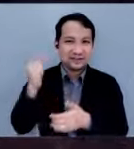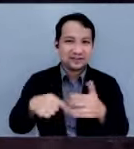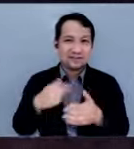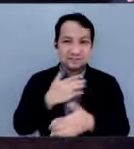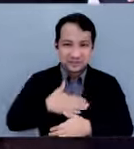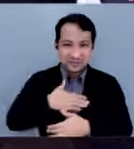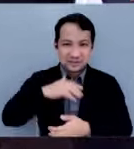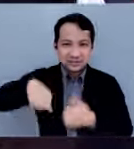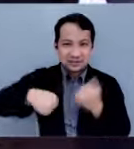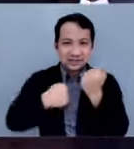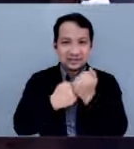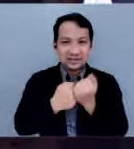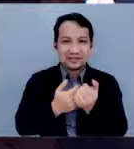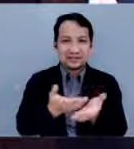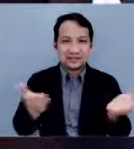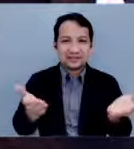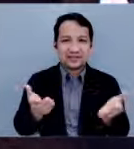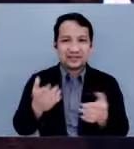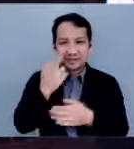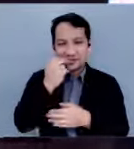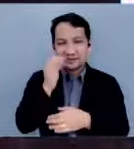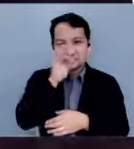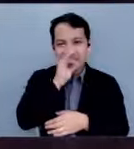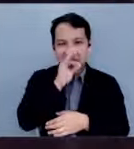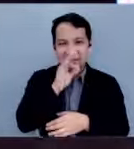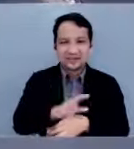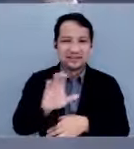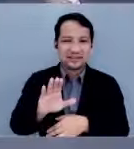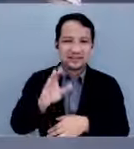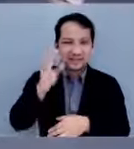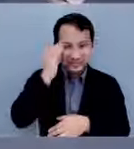nyo po ang yung mga komedyanteng Pinoy dyan po sa Dubai. April